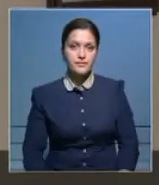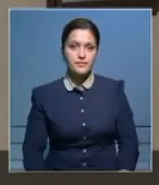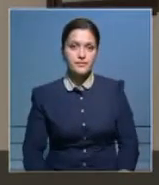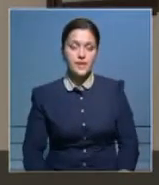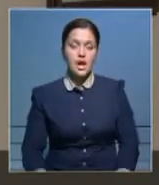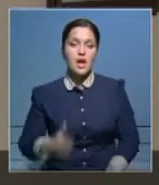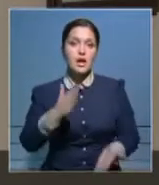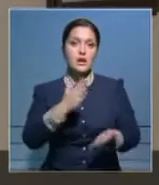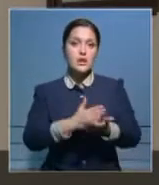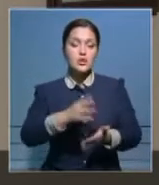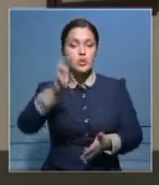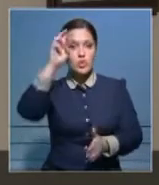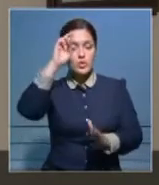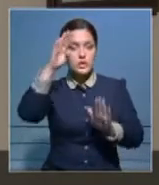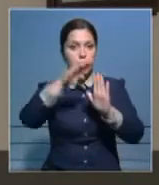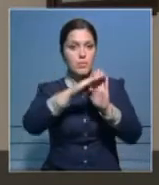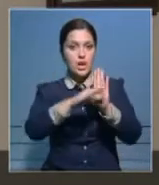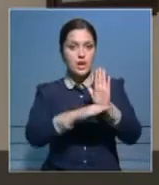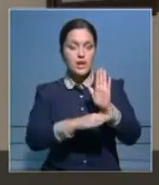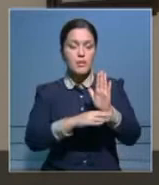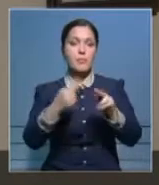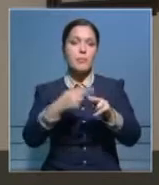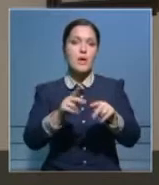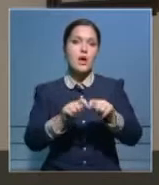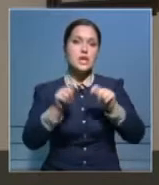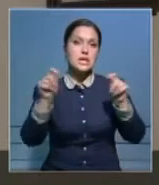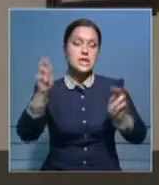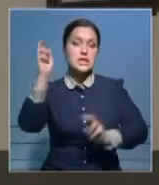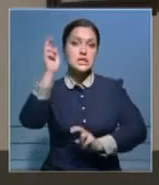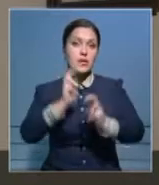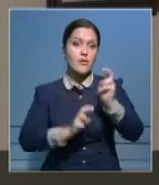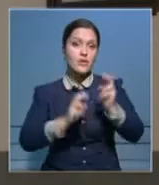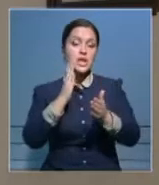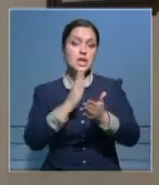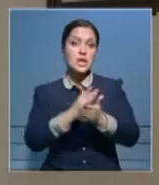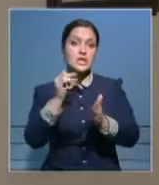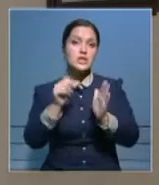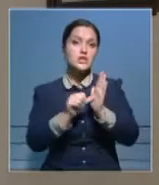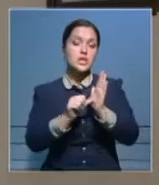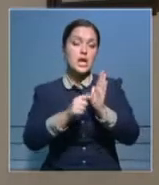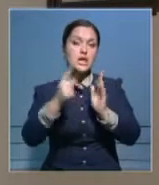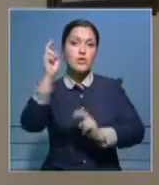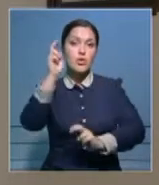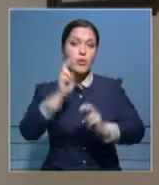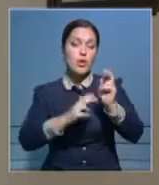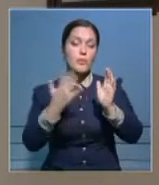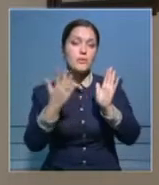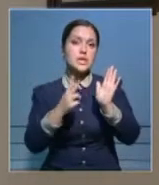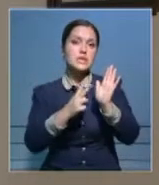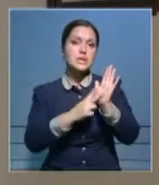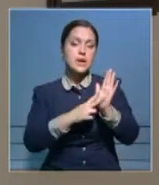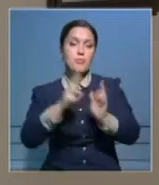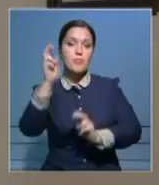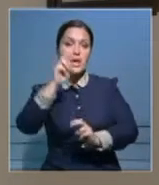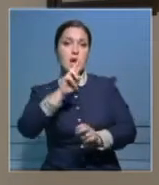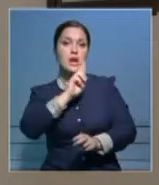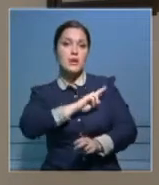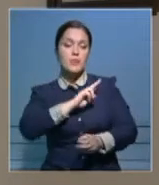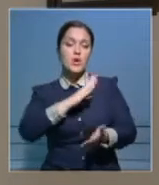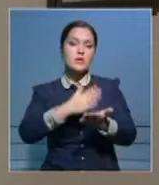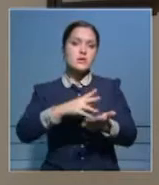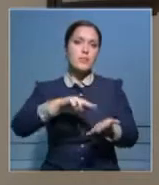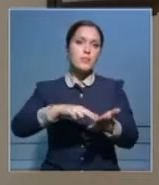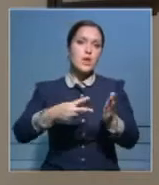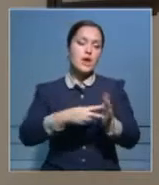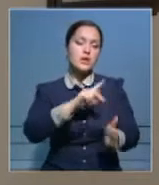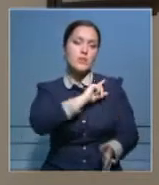программы индустриализации. На сегодняшний день из 61 действующего предприятия 57 предприятий работают в соответствии с установленной плановой